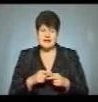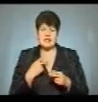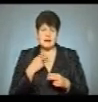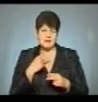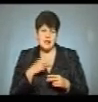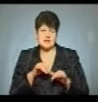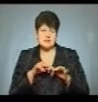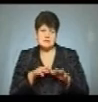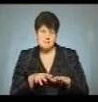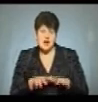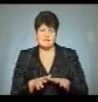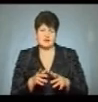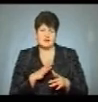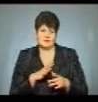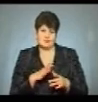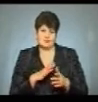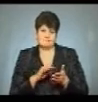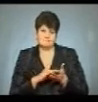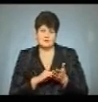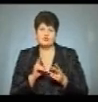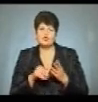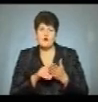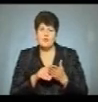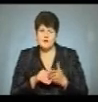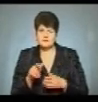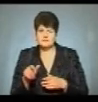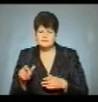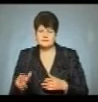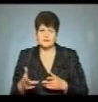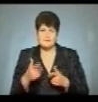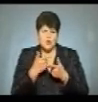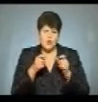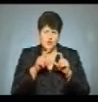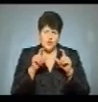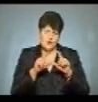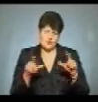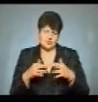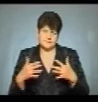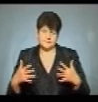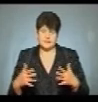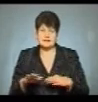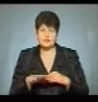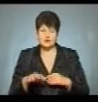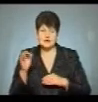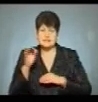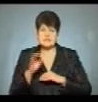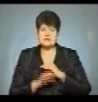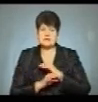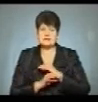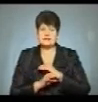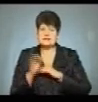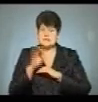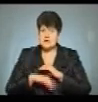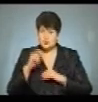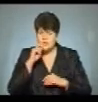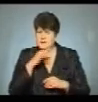хто намагався допомогти голодуючим, вирізки з газет, оголошення. На території Західної України є дуже досить багато документів,